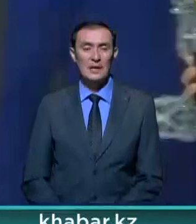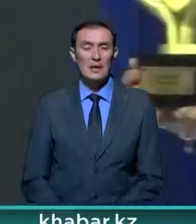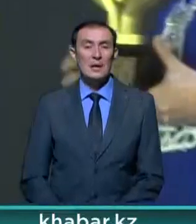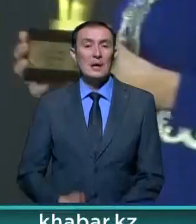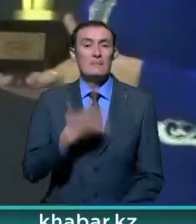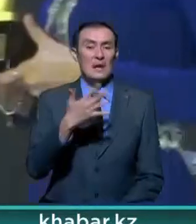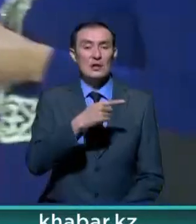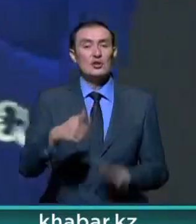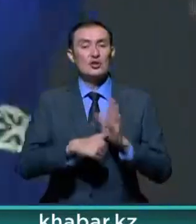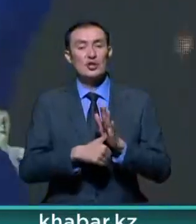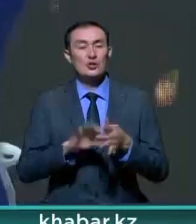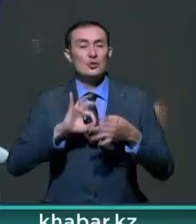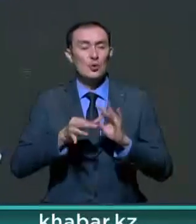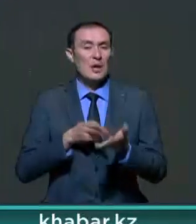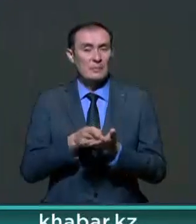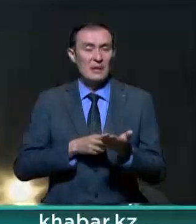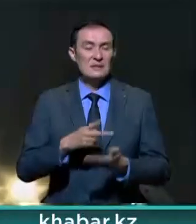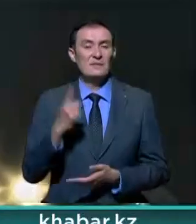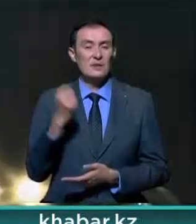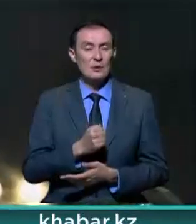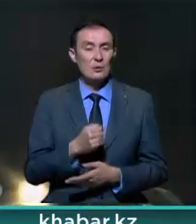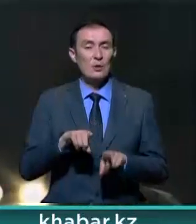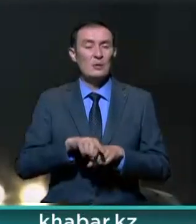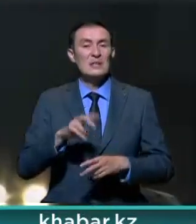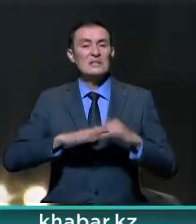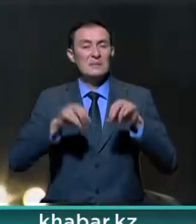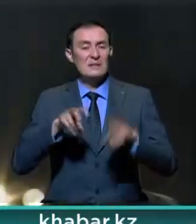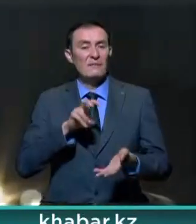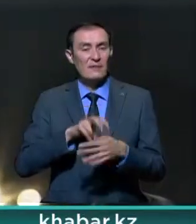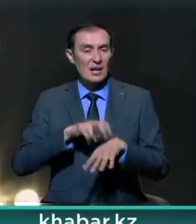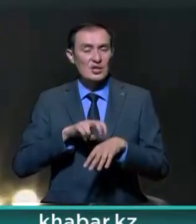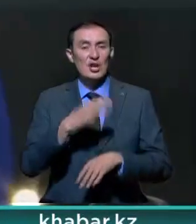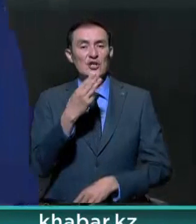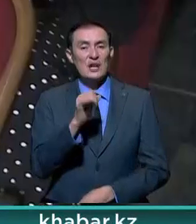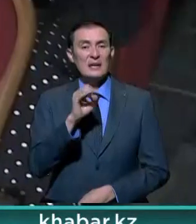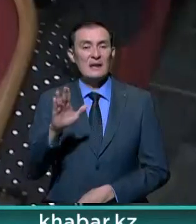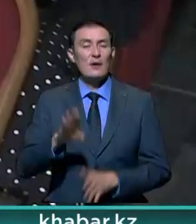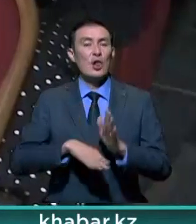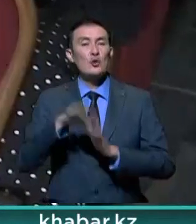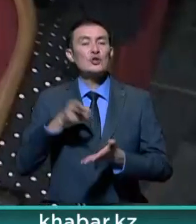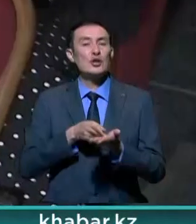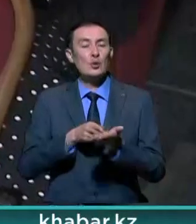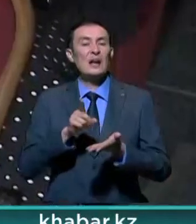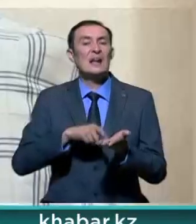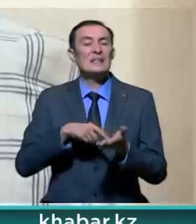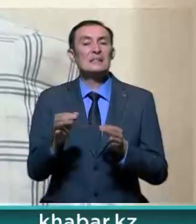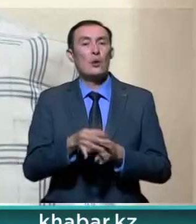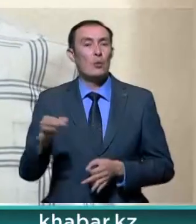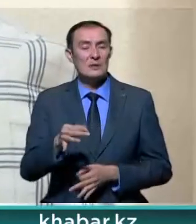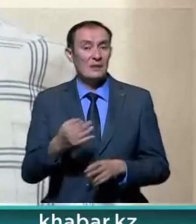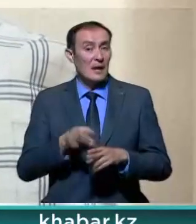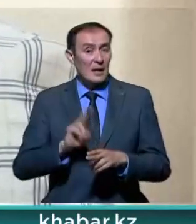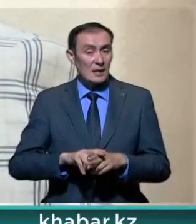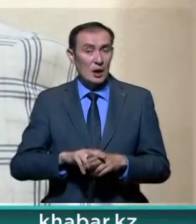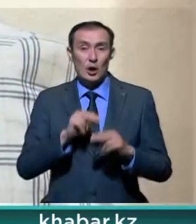5-6 сложных операций в неделю 32 года подряд. Онколог Кайрат Шакеев в этом году признан лучшим хирургом Карагандинской области. Это, я скажу,